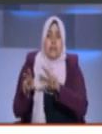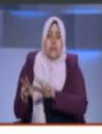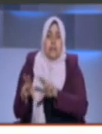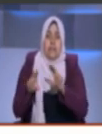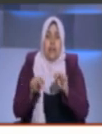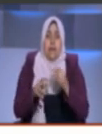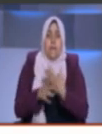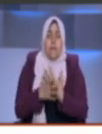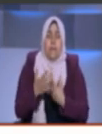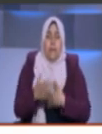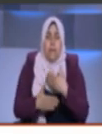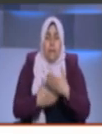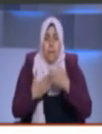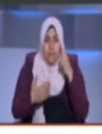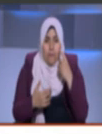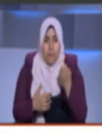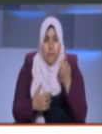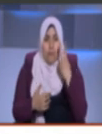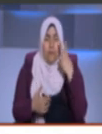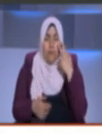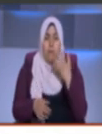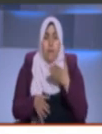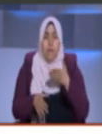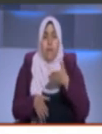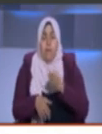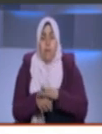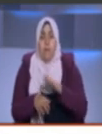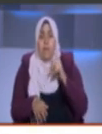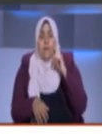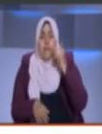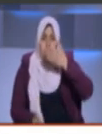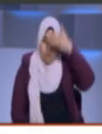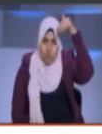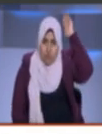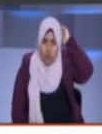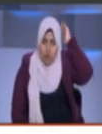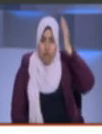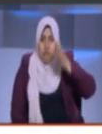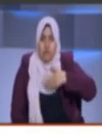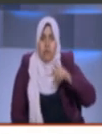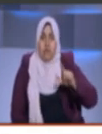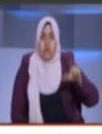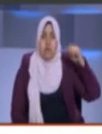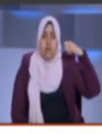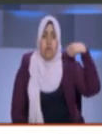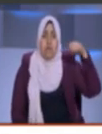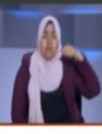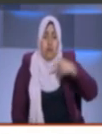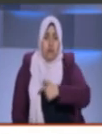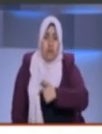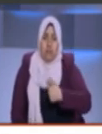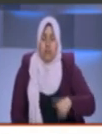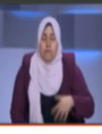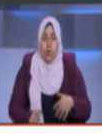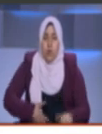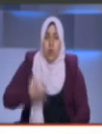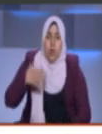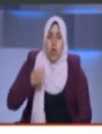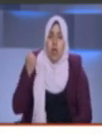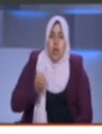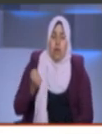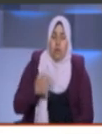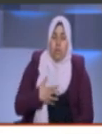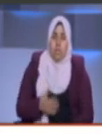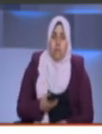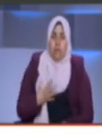الأمريكية. وأنتم تدركين موقف ترامب من الرئيس ماكرون، بالرغم من تودد الرئيس ماكرون له في السياسة